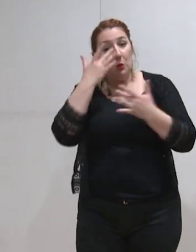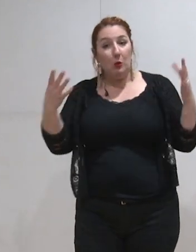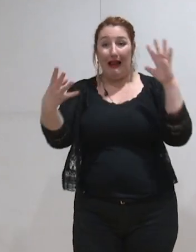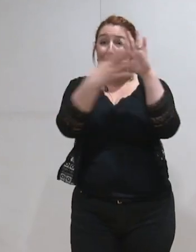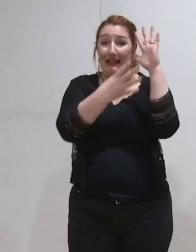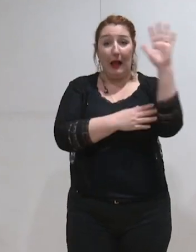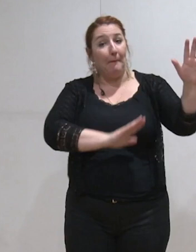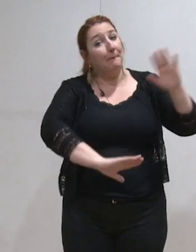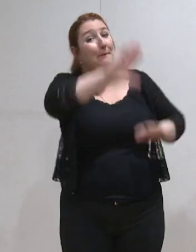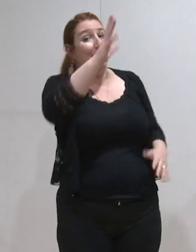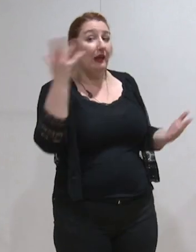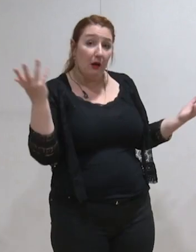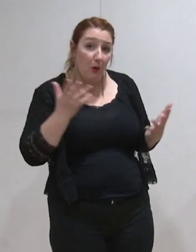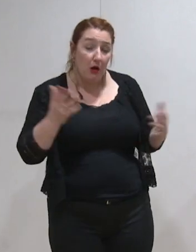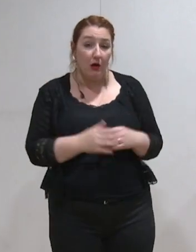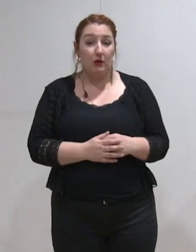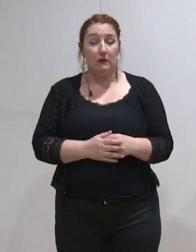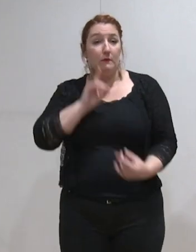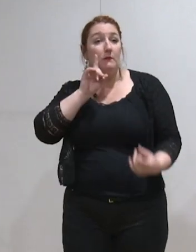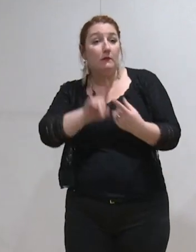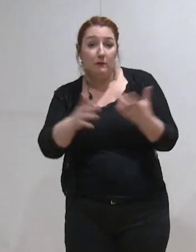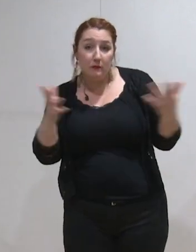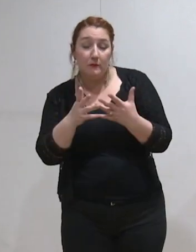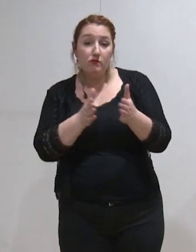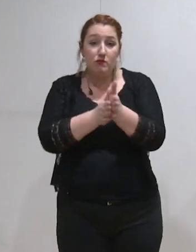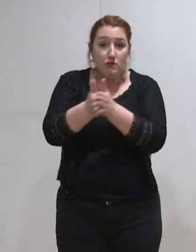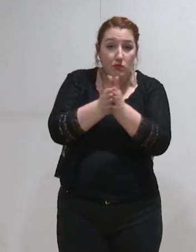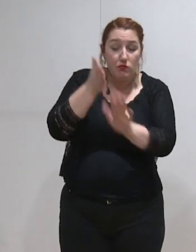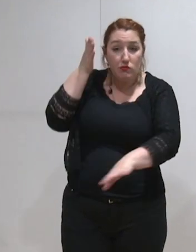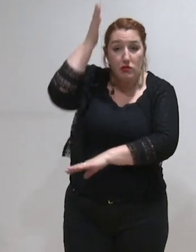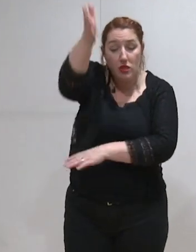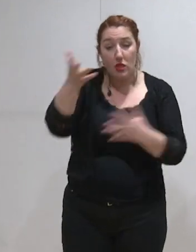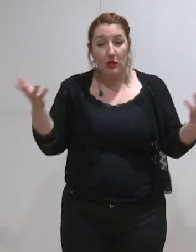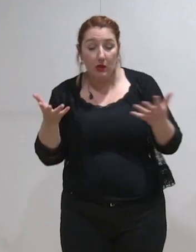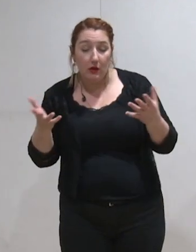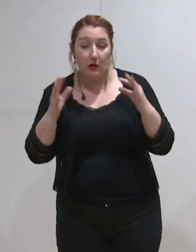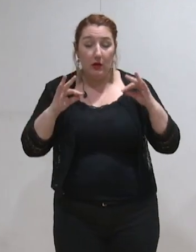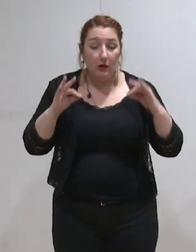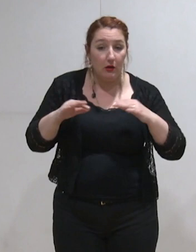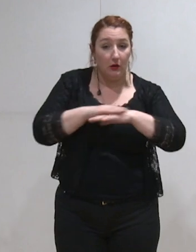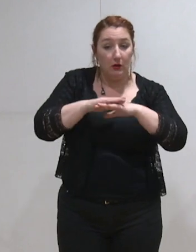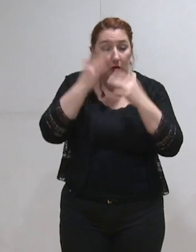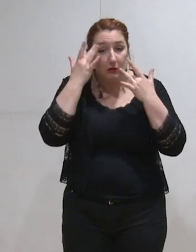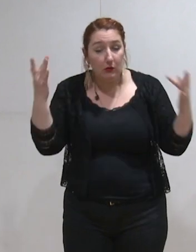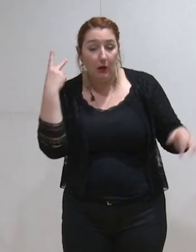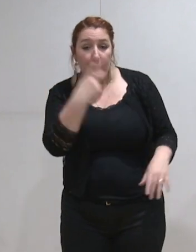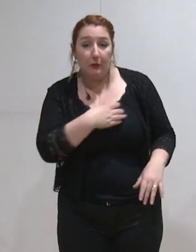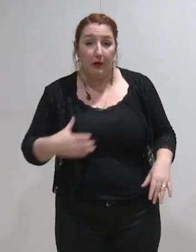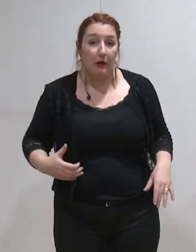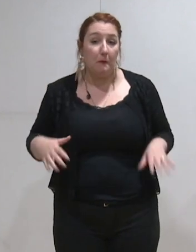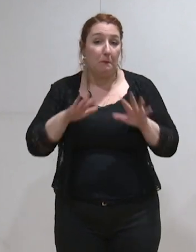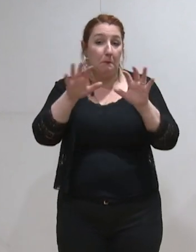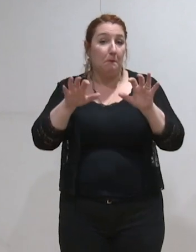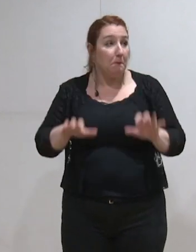culturelle quels sont les objectifs quelles sont les ambitions de la politique culturelle municipale